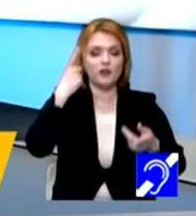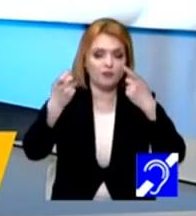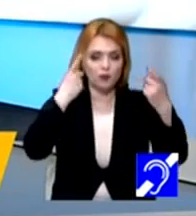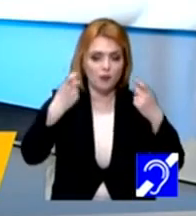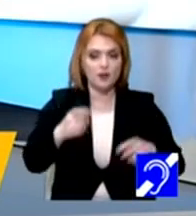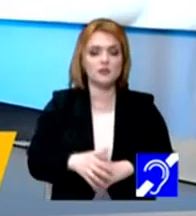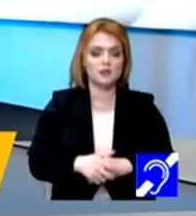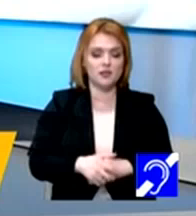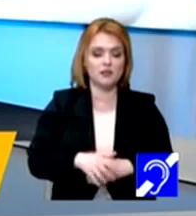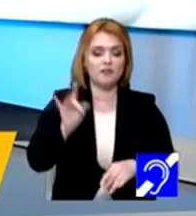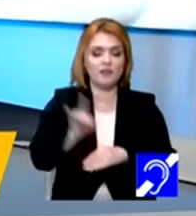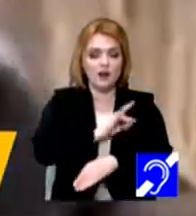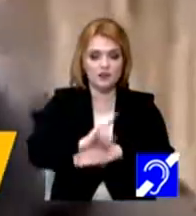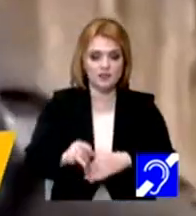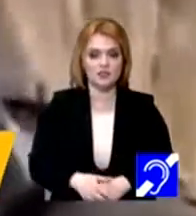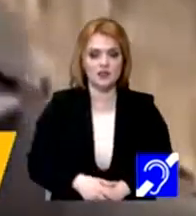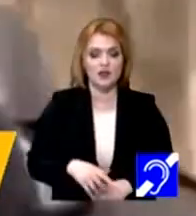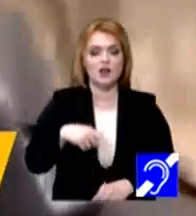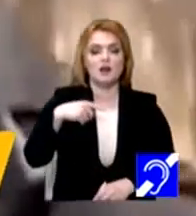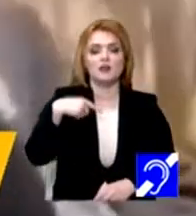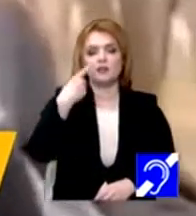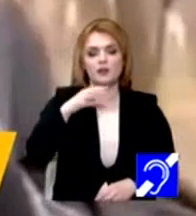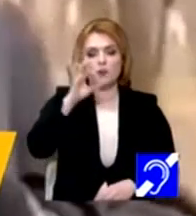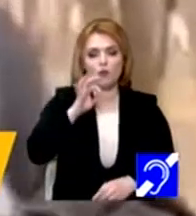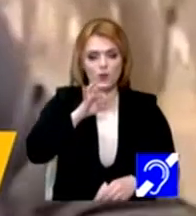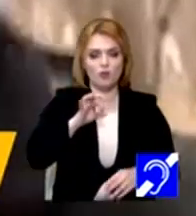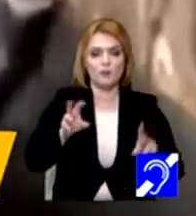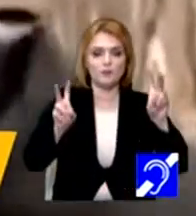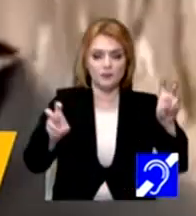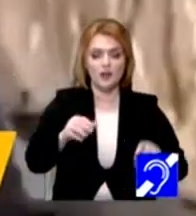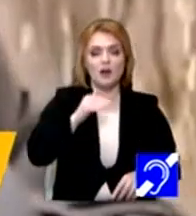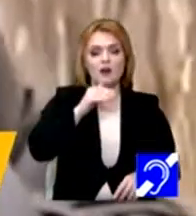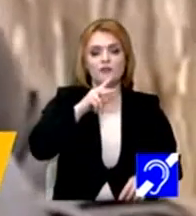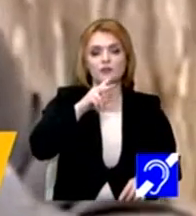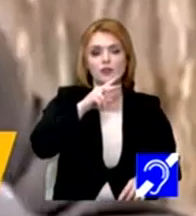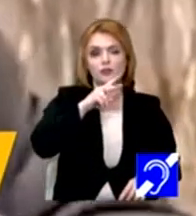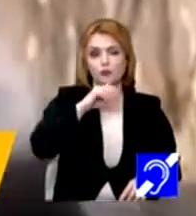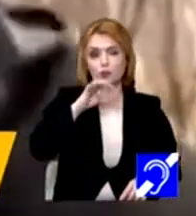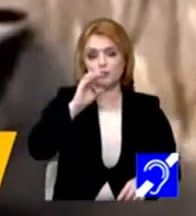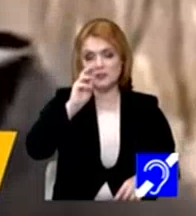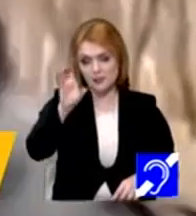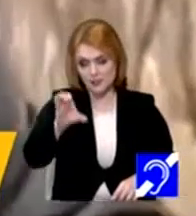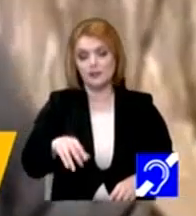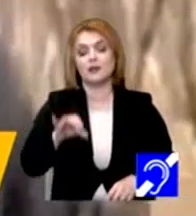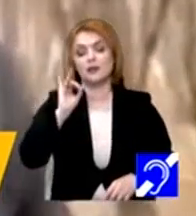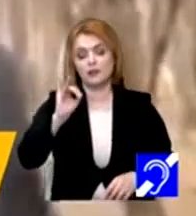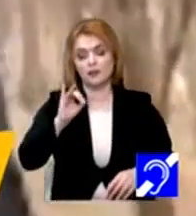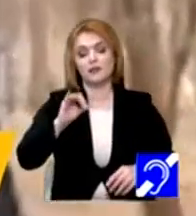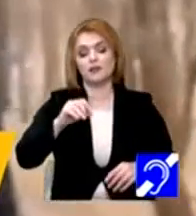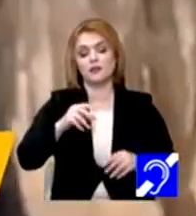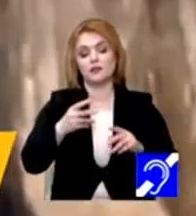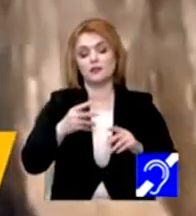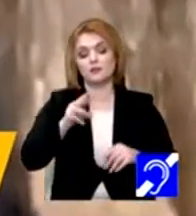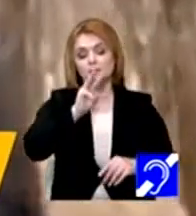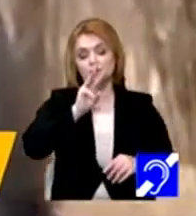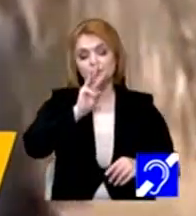și război. Este vorba despre flux.md, iurieroșca.md și roșca.md, portaluri care aparțin